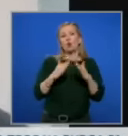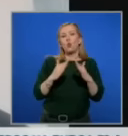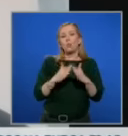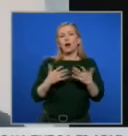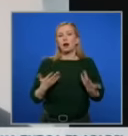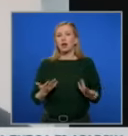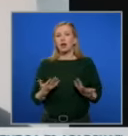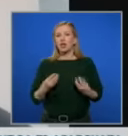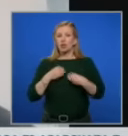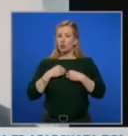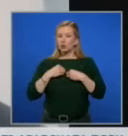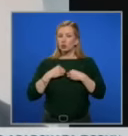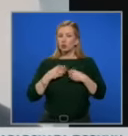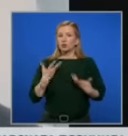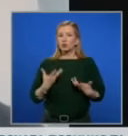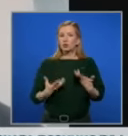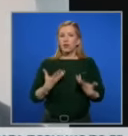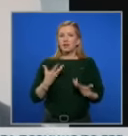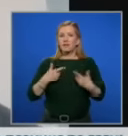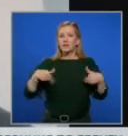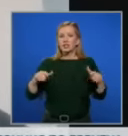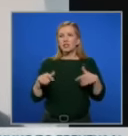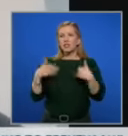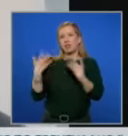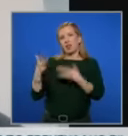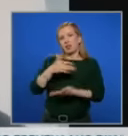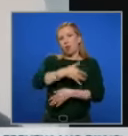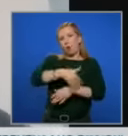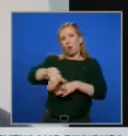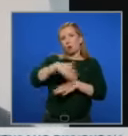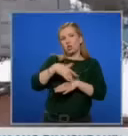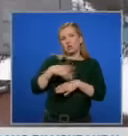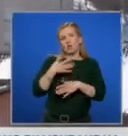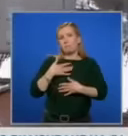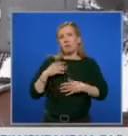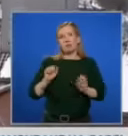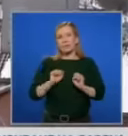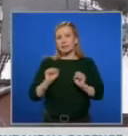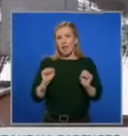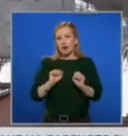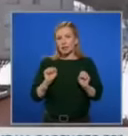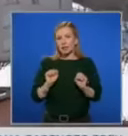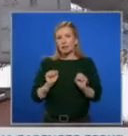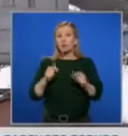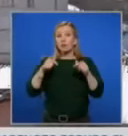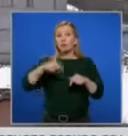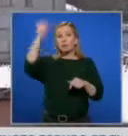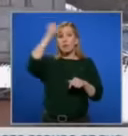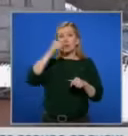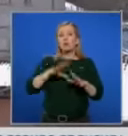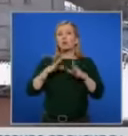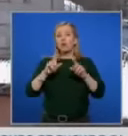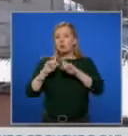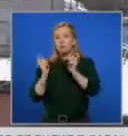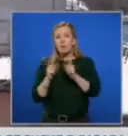Малко усещане. Всичките излизат на улиците от страх. И в България много семейства се притесняват